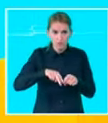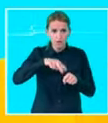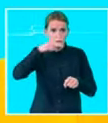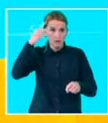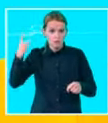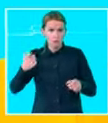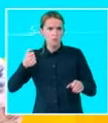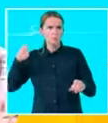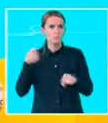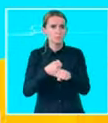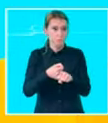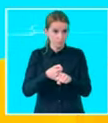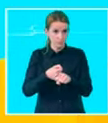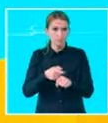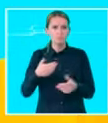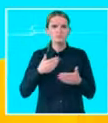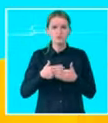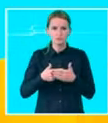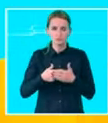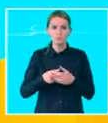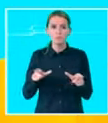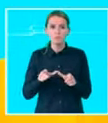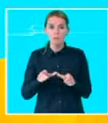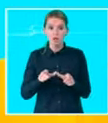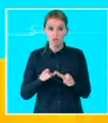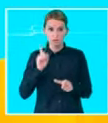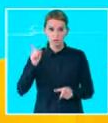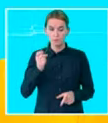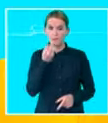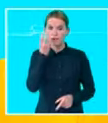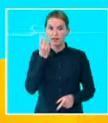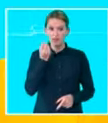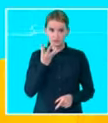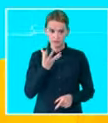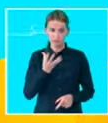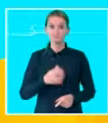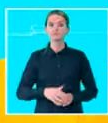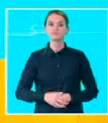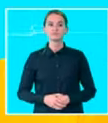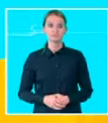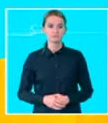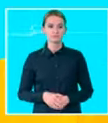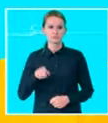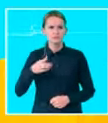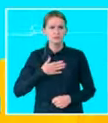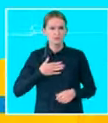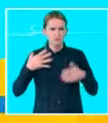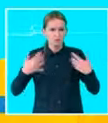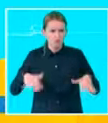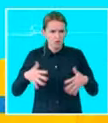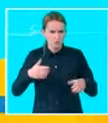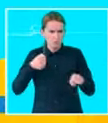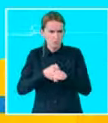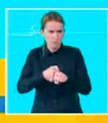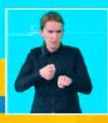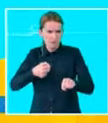Мол Парадайз, на спирката на трамвай 10 е там. Имаше доста хора, но скочих да се опитам да помогна. И добре,